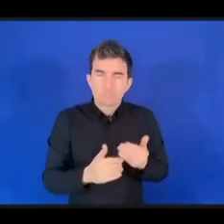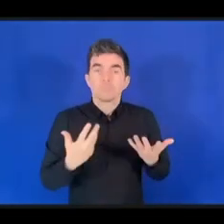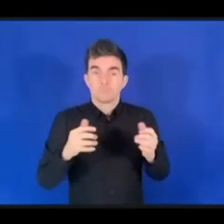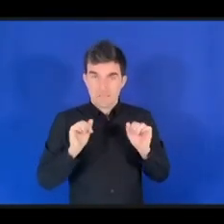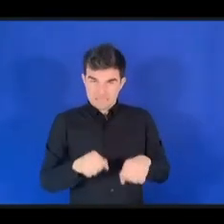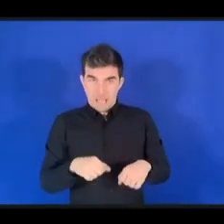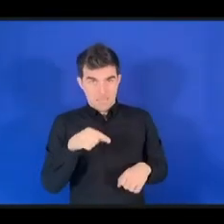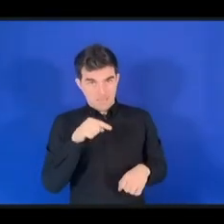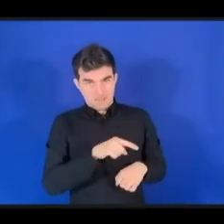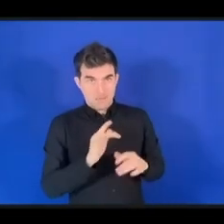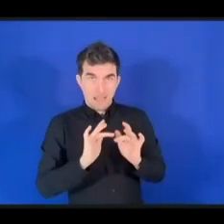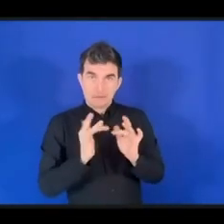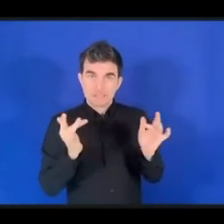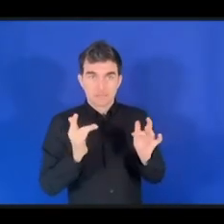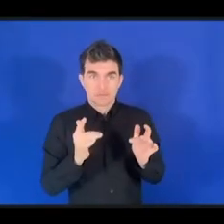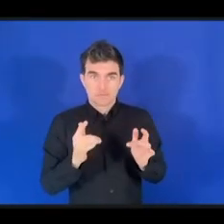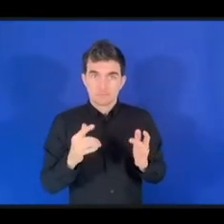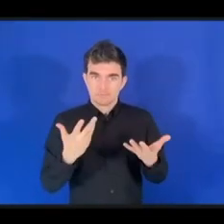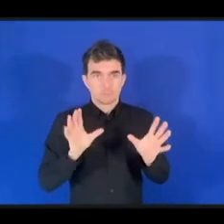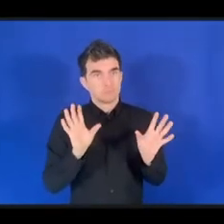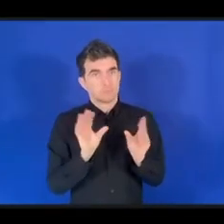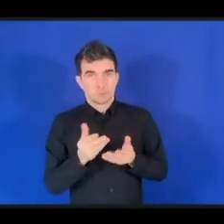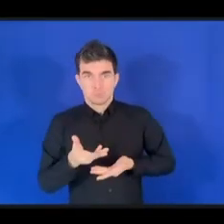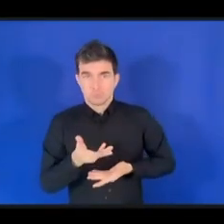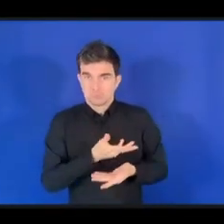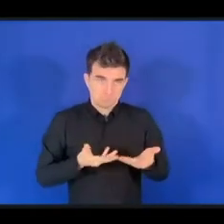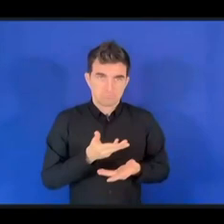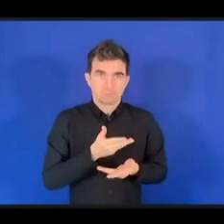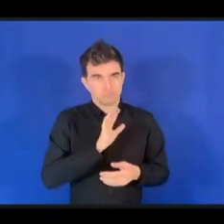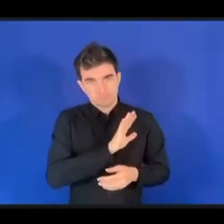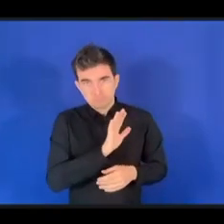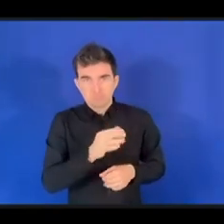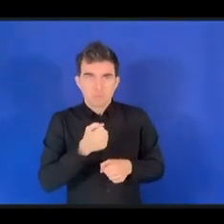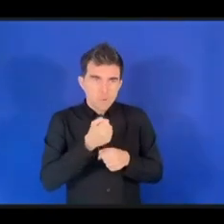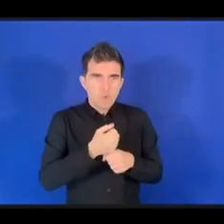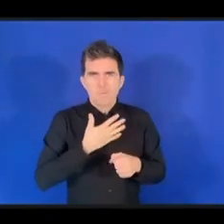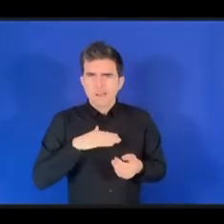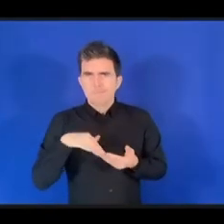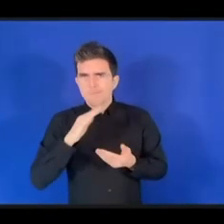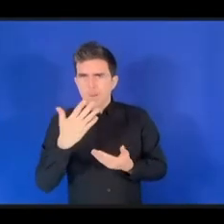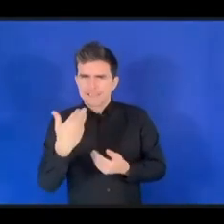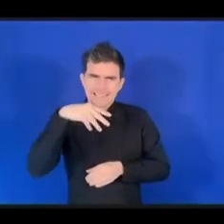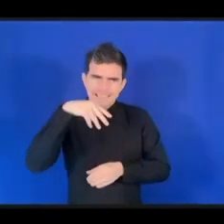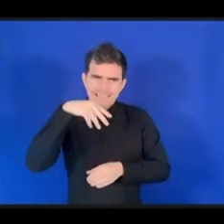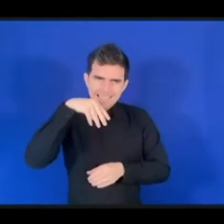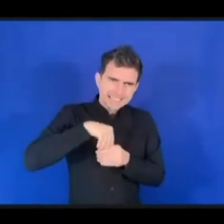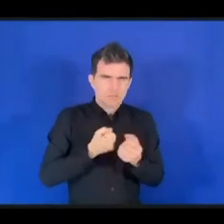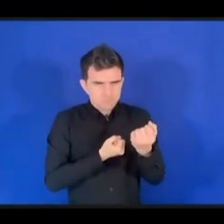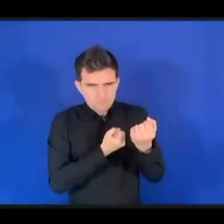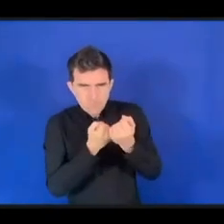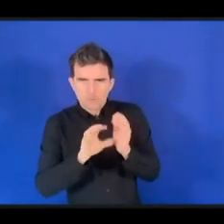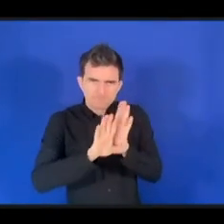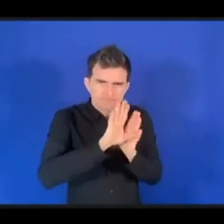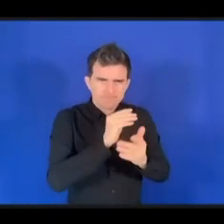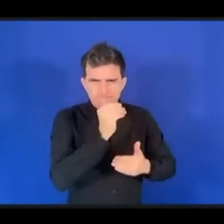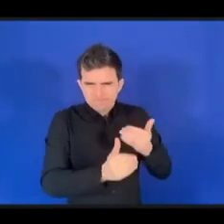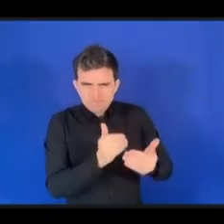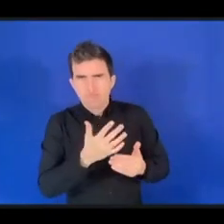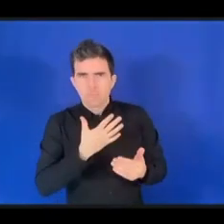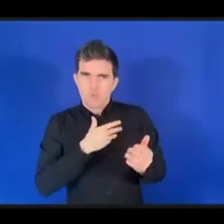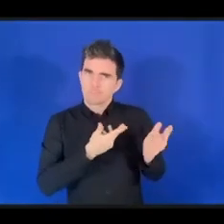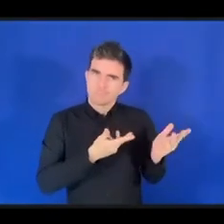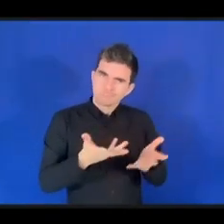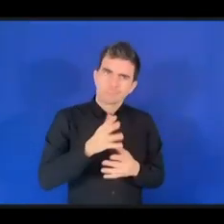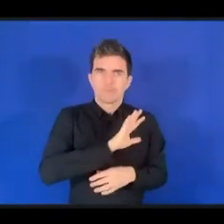非洲的那边的一个互联网峰会上，我们 也支持了能力建